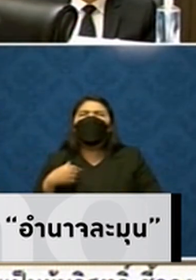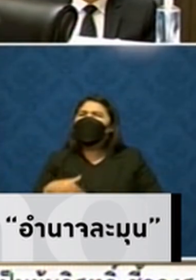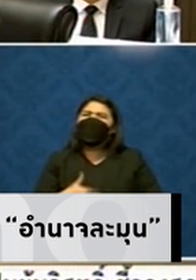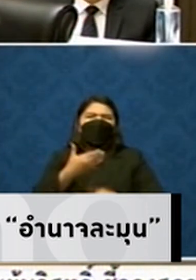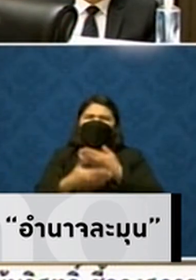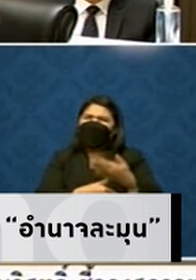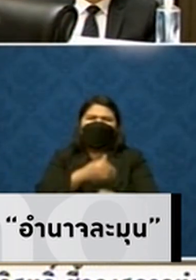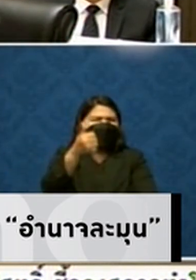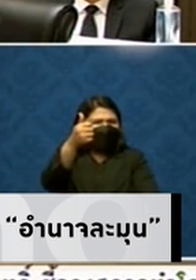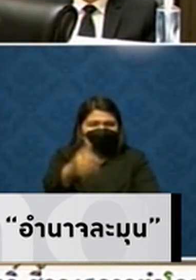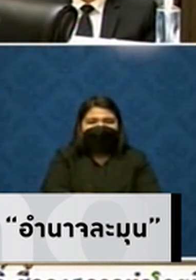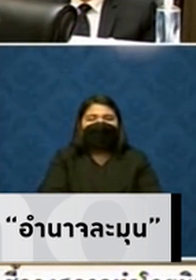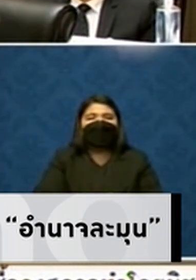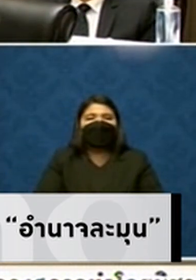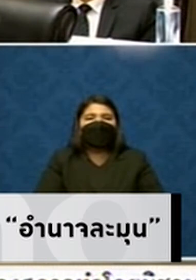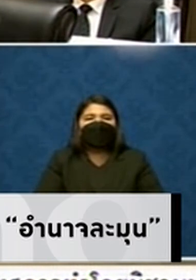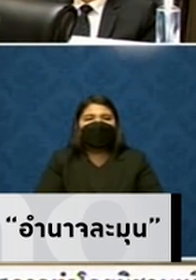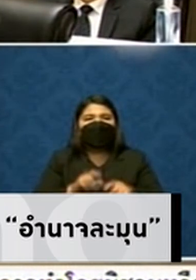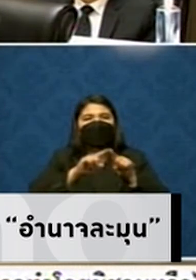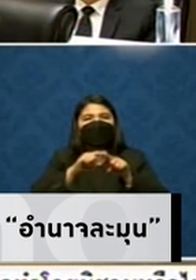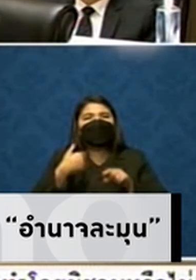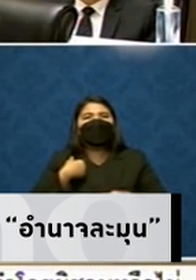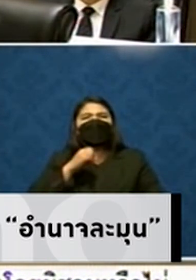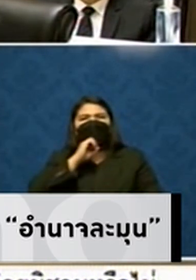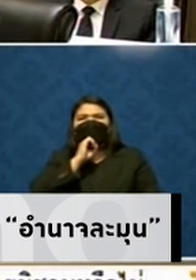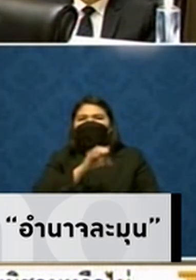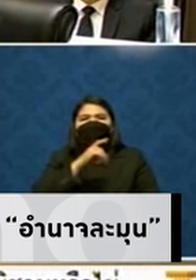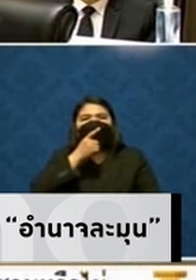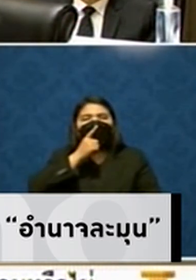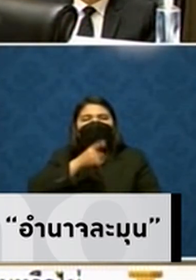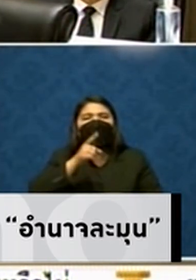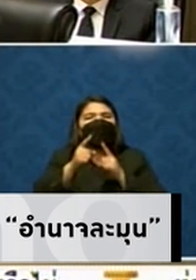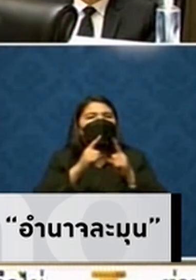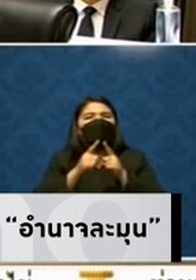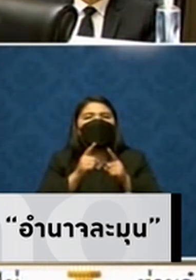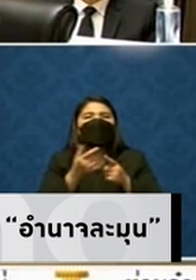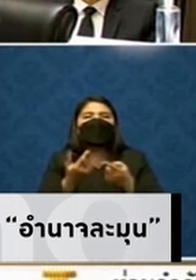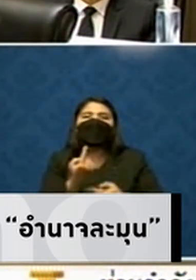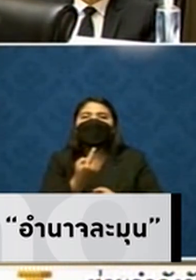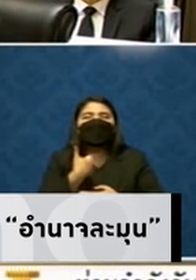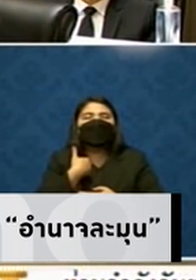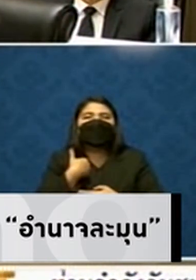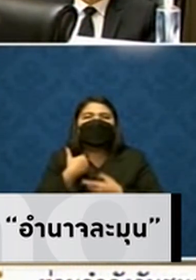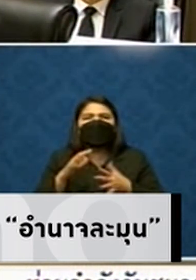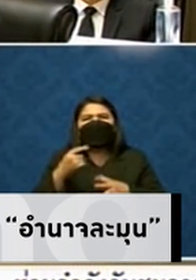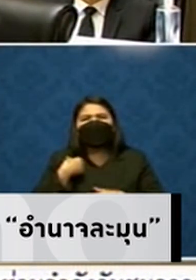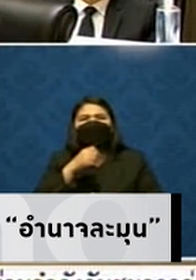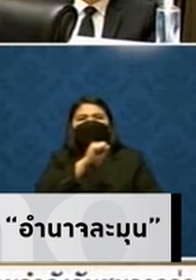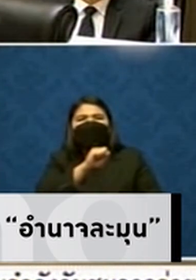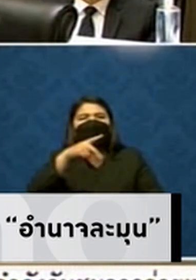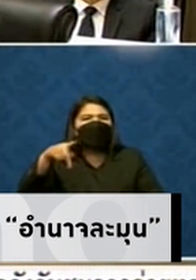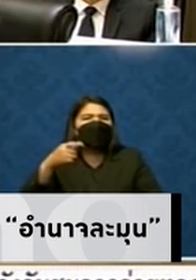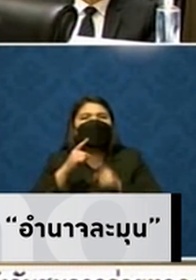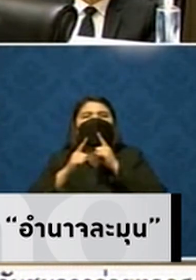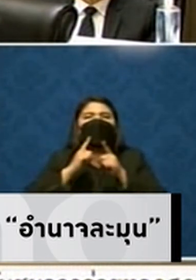จก็คุณให้พบก็ยกตัวอย่างนะประเทศที่พัฒนาแล้วอย่างเช่นประเทศญี่ปุ่นนะแล้วก็ประเทศเกาหลีใต้อย่างเงี้ยนะฮะเขาไม่ได้ขายแค่ทรัพยากรธรรมชาติ